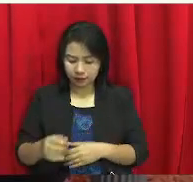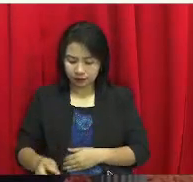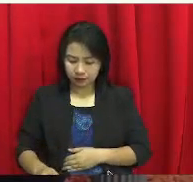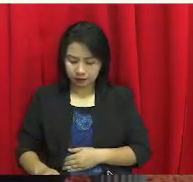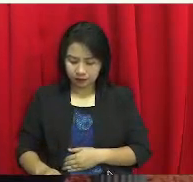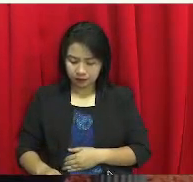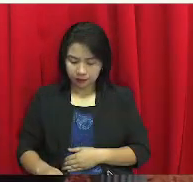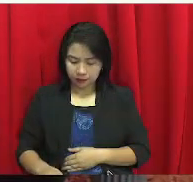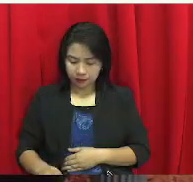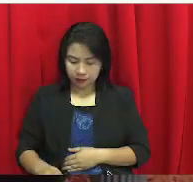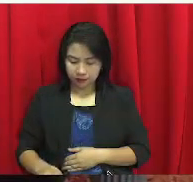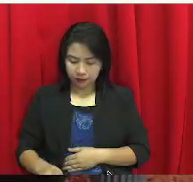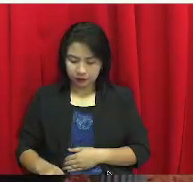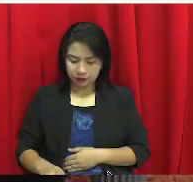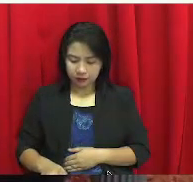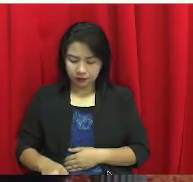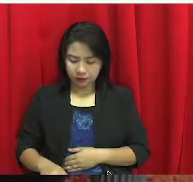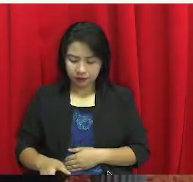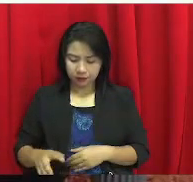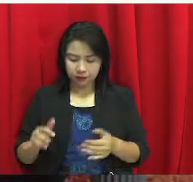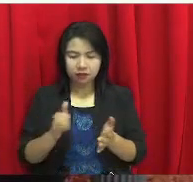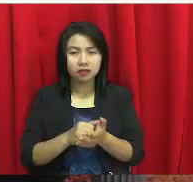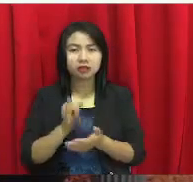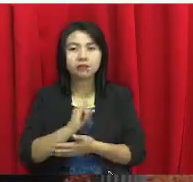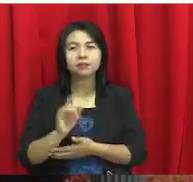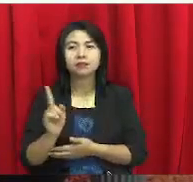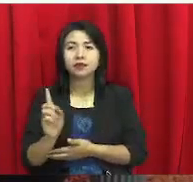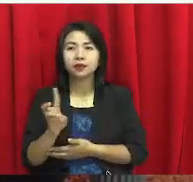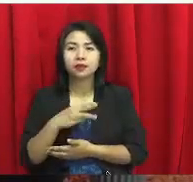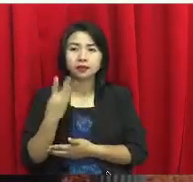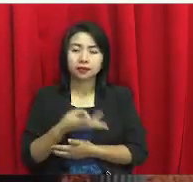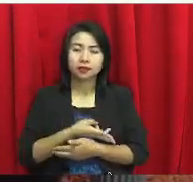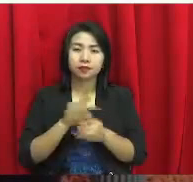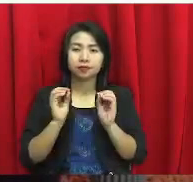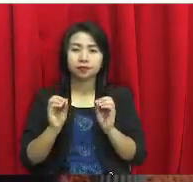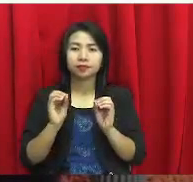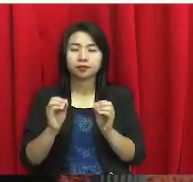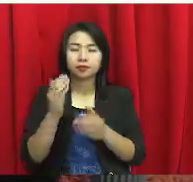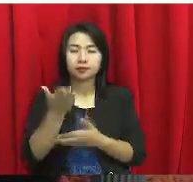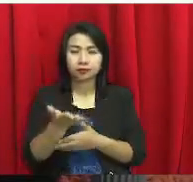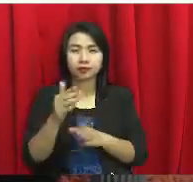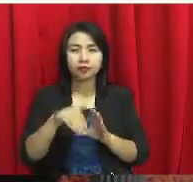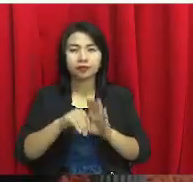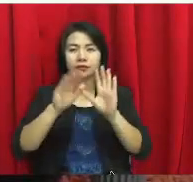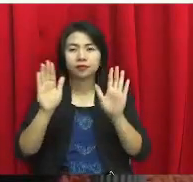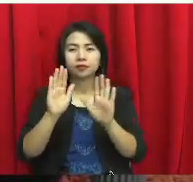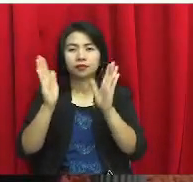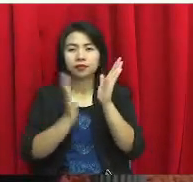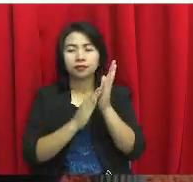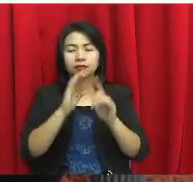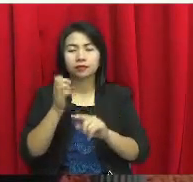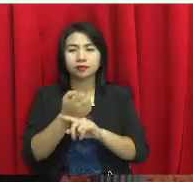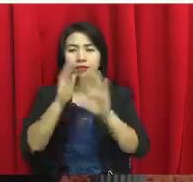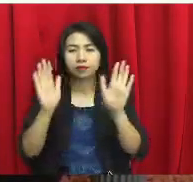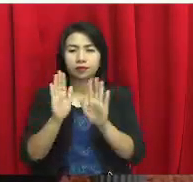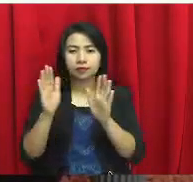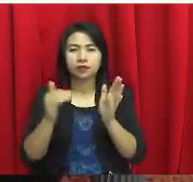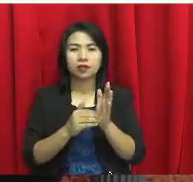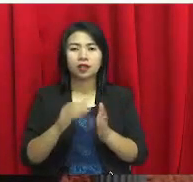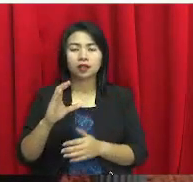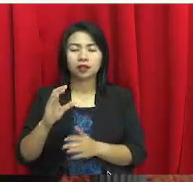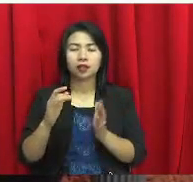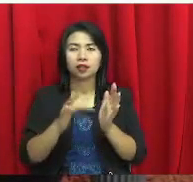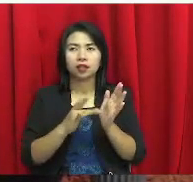na Kristyanismo, yan yung tinuturo ko po sa Sunday School, di ba? Christendom. Pag binanggit kasi yung Christendom, is the Christian kingdom.